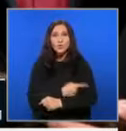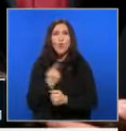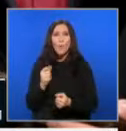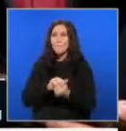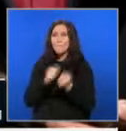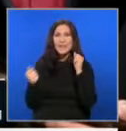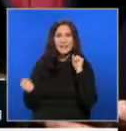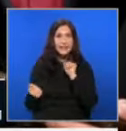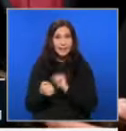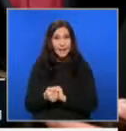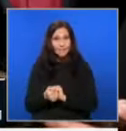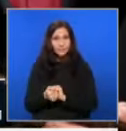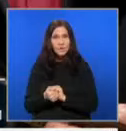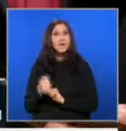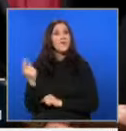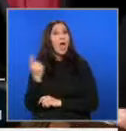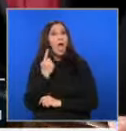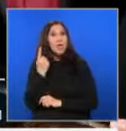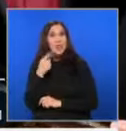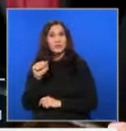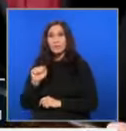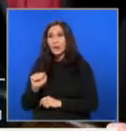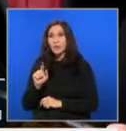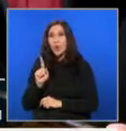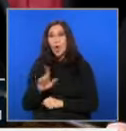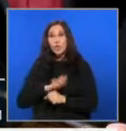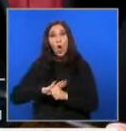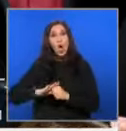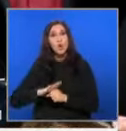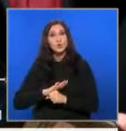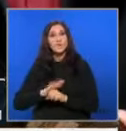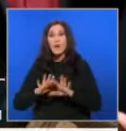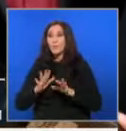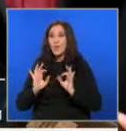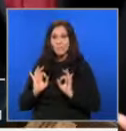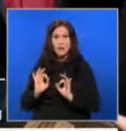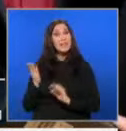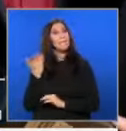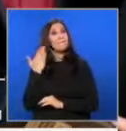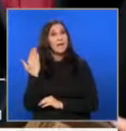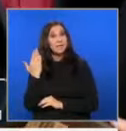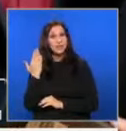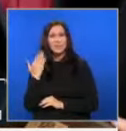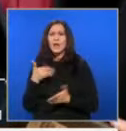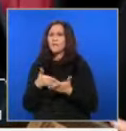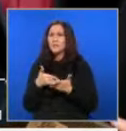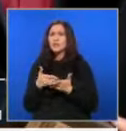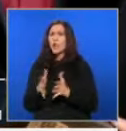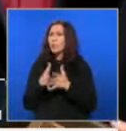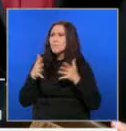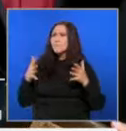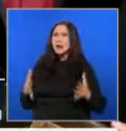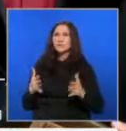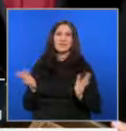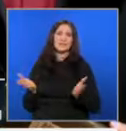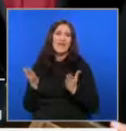Обесилват го битките в едната от партиите, която основна, поне до момента беше, макар че от масова се